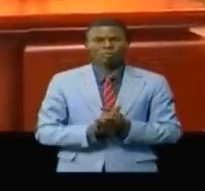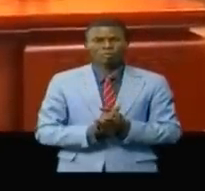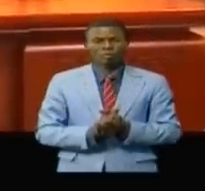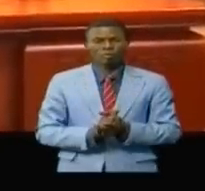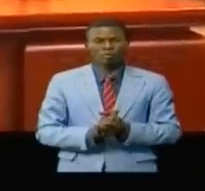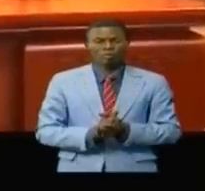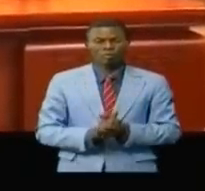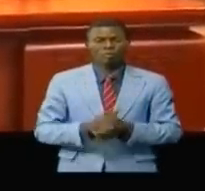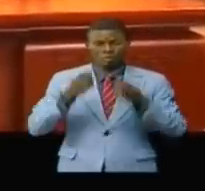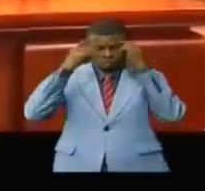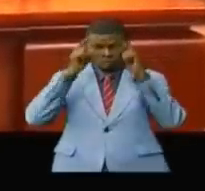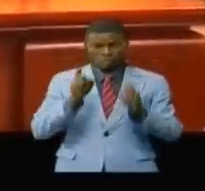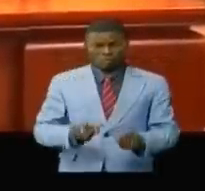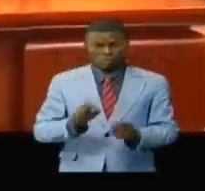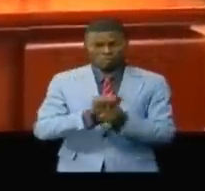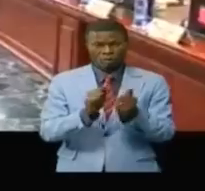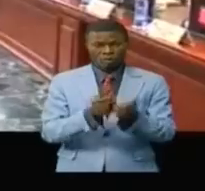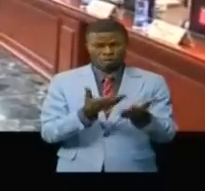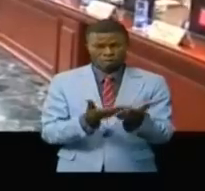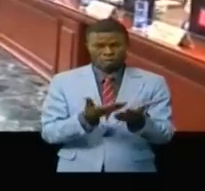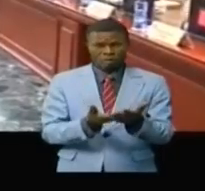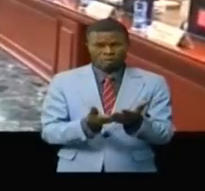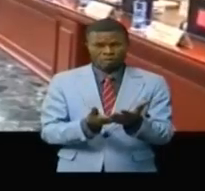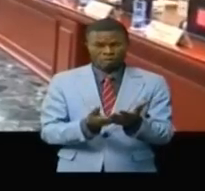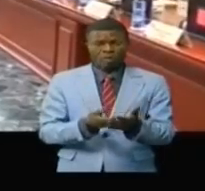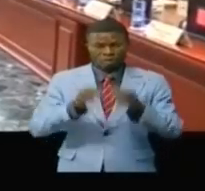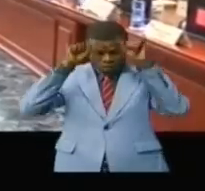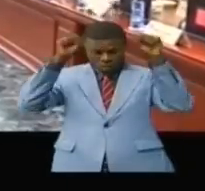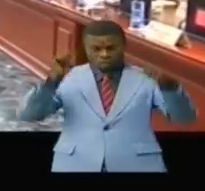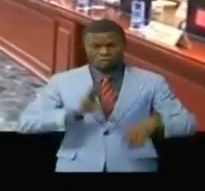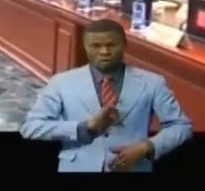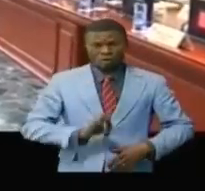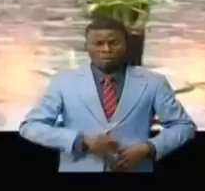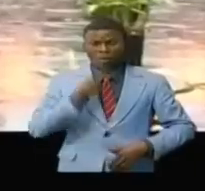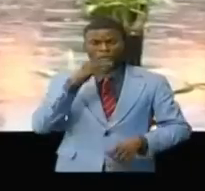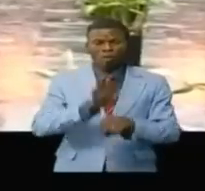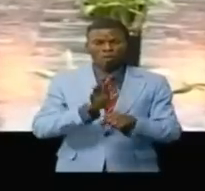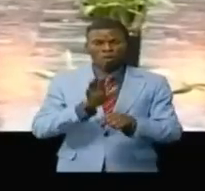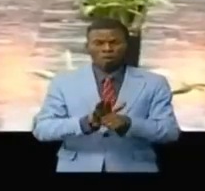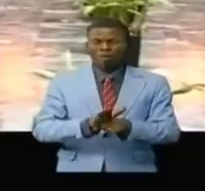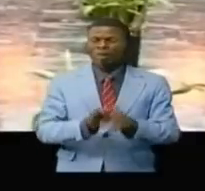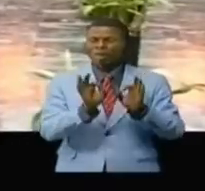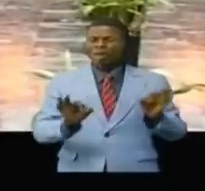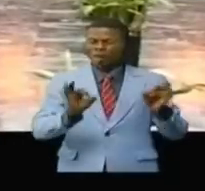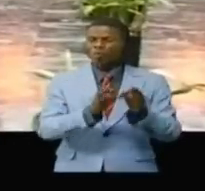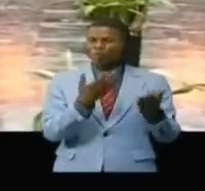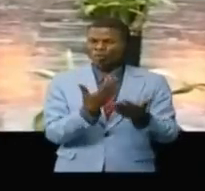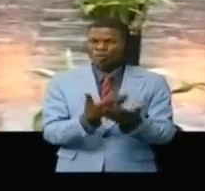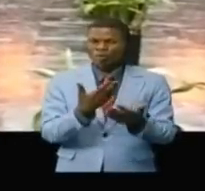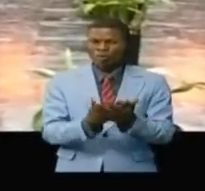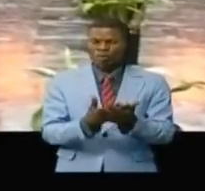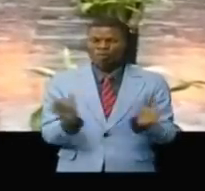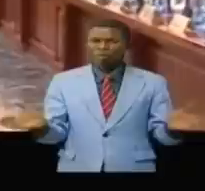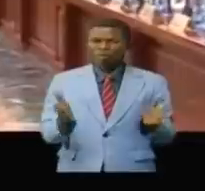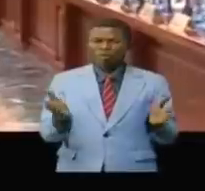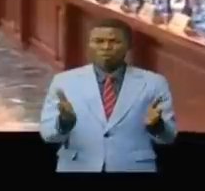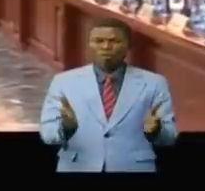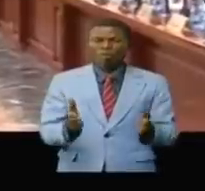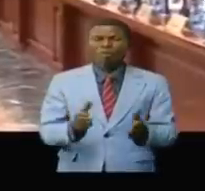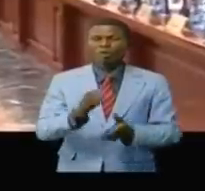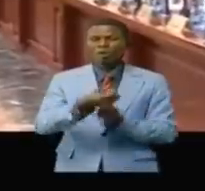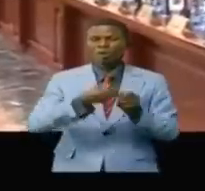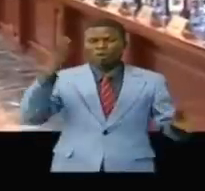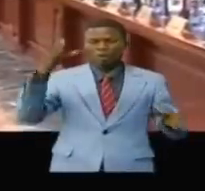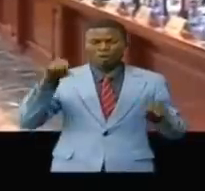Prenant la mesure de la situation, il a insisté sur l'impérieuse nécessité d'encadrer la gestion du